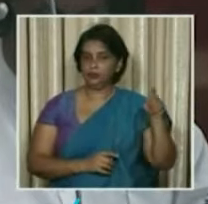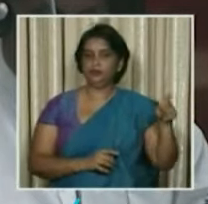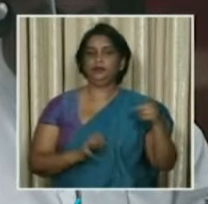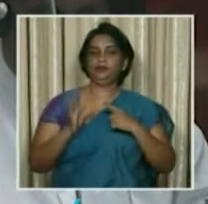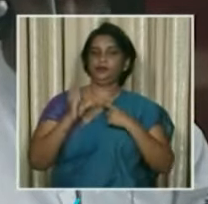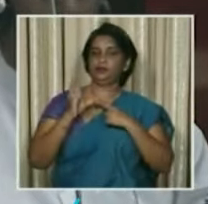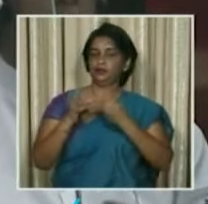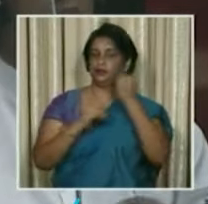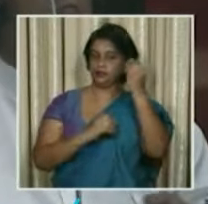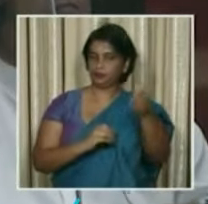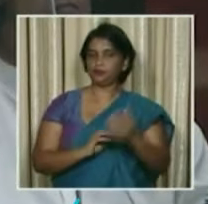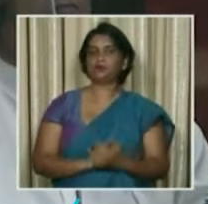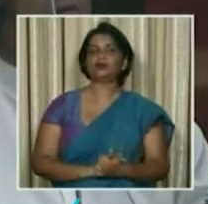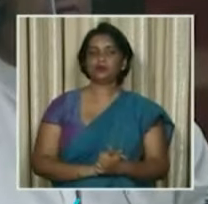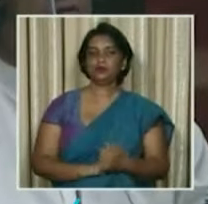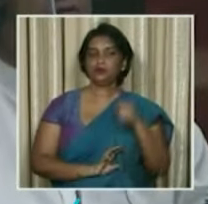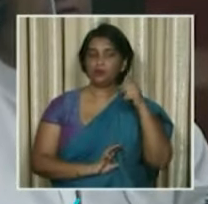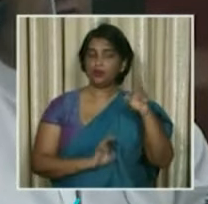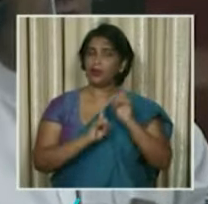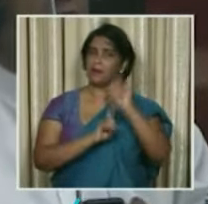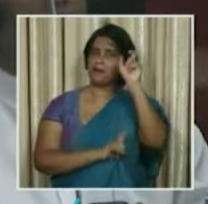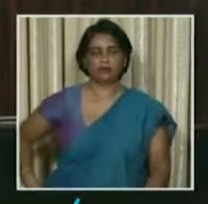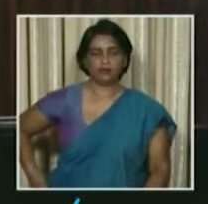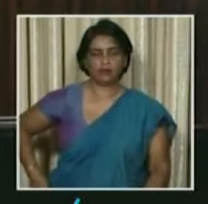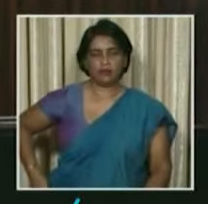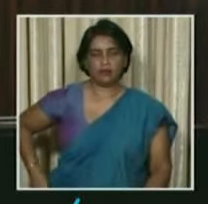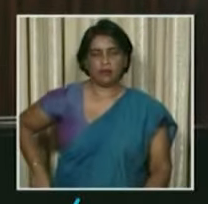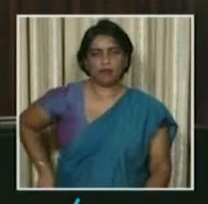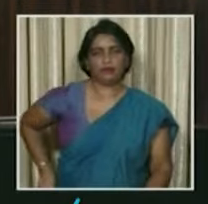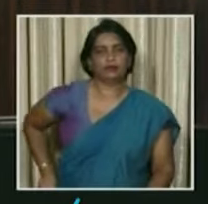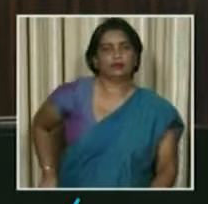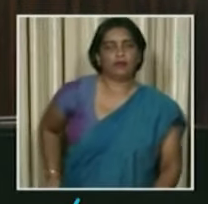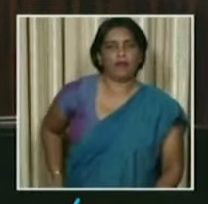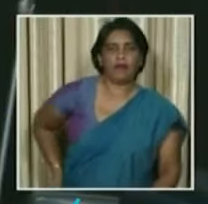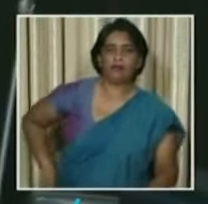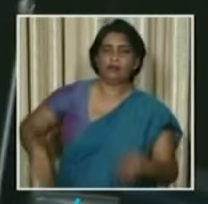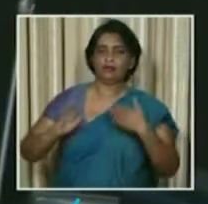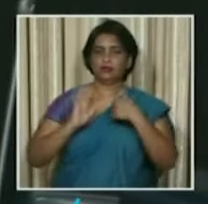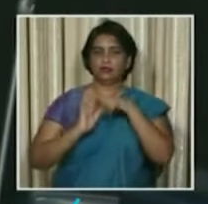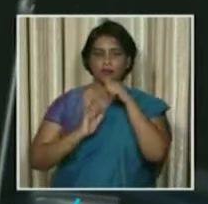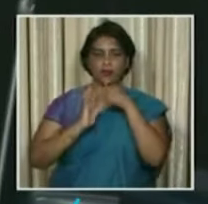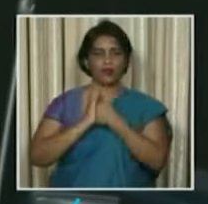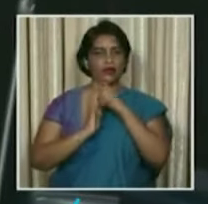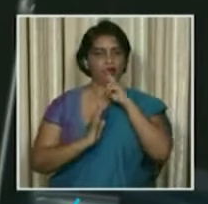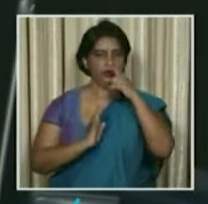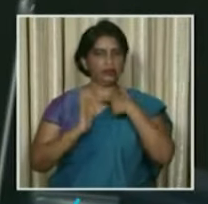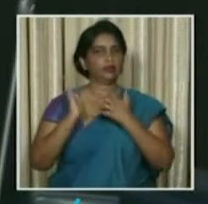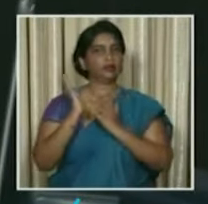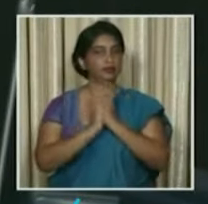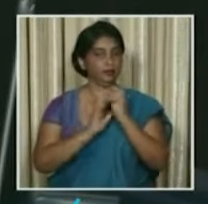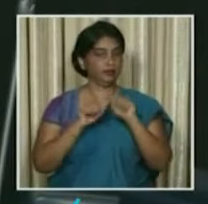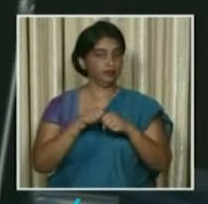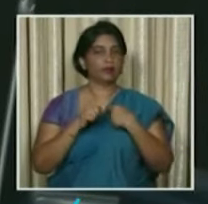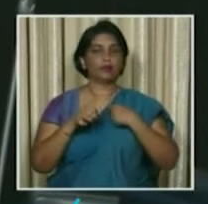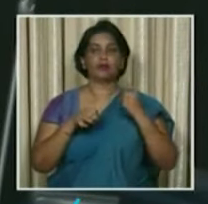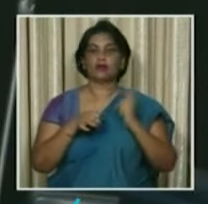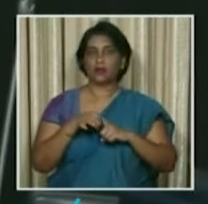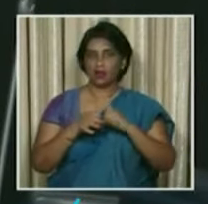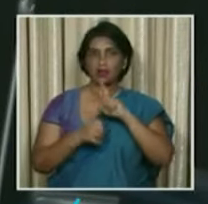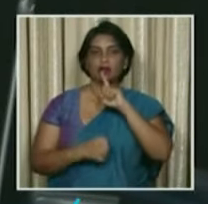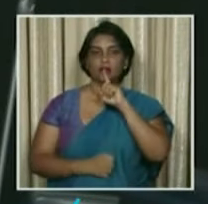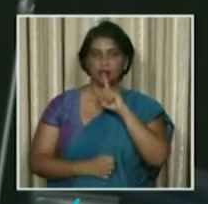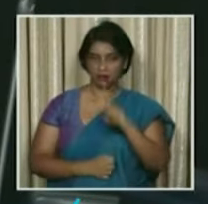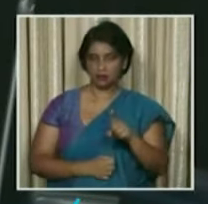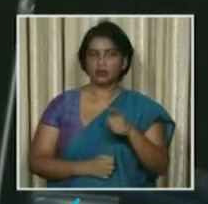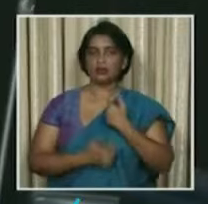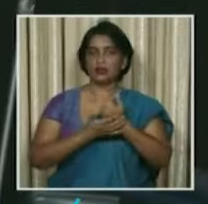උත්තරයක් ලියුමක් නෙමෙයි කතානායකයා. ඔබතුමාට පෞද්ගලිකව ලිපි. ගරු කතානායකතුමනි මම වරප්‍රසාද ප්‍රශ්නයක් ඉදිරිපත් කරනවා කියලා